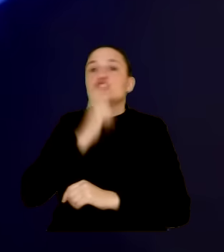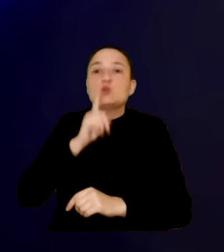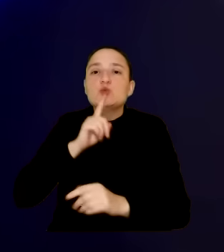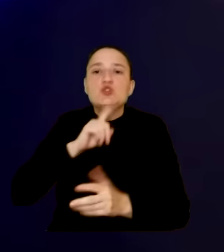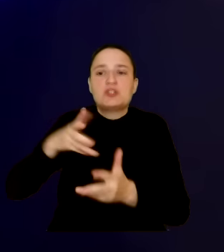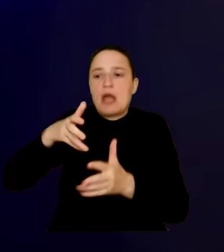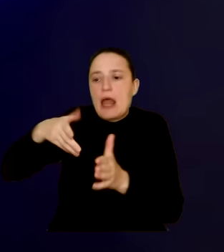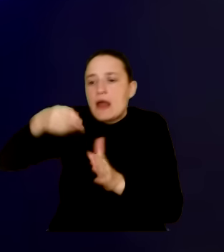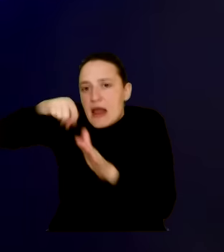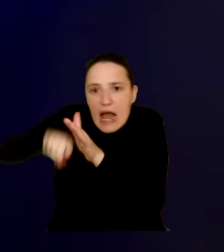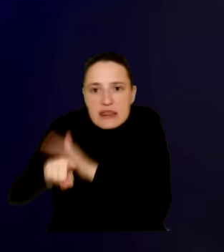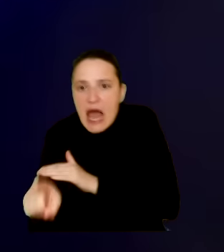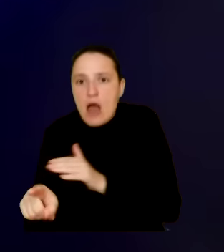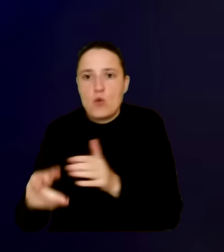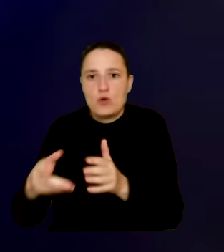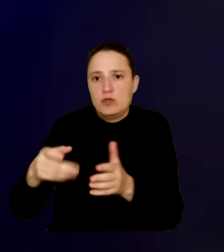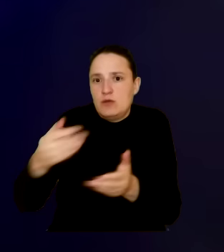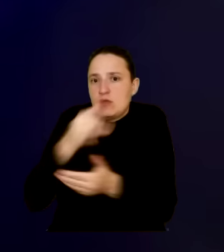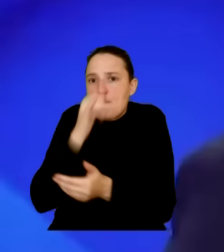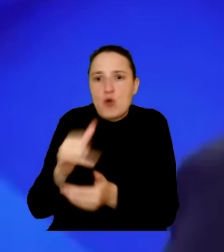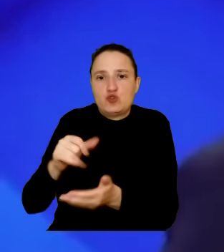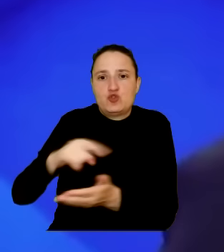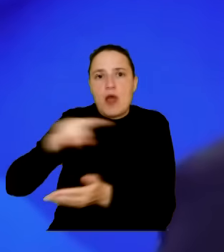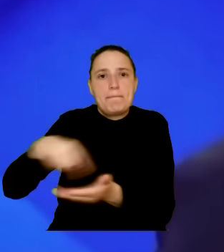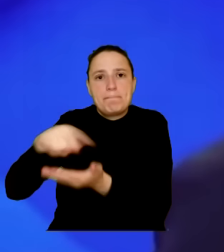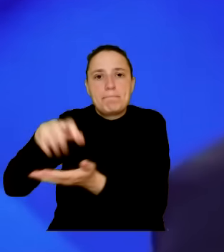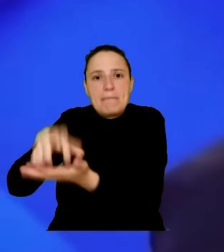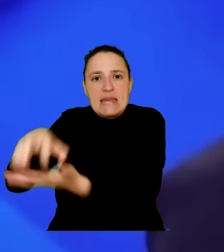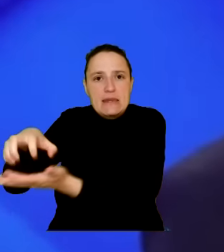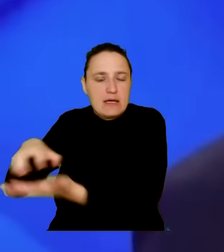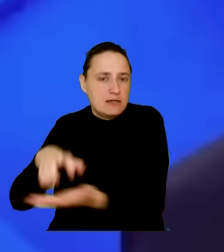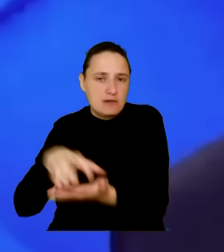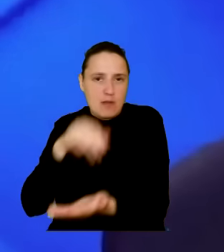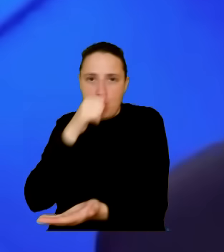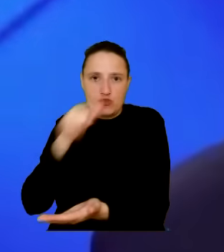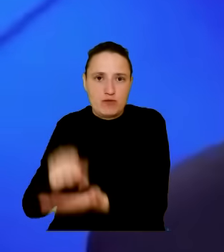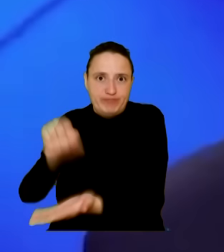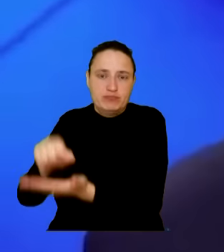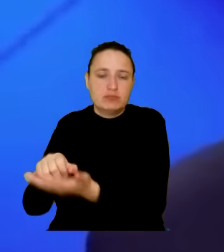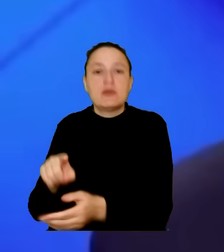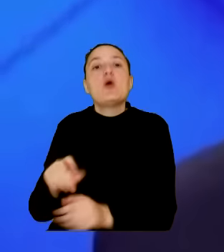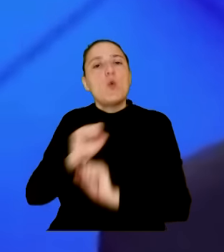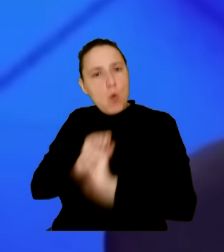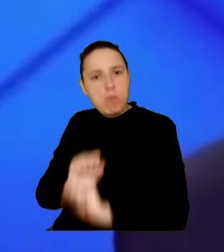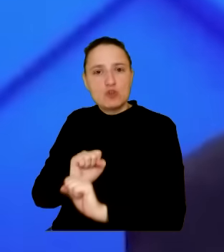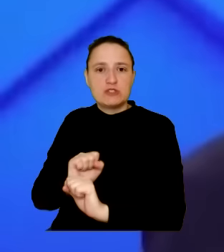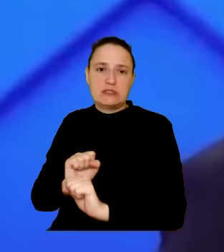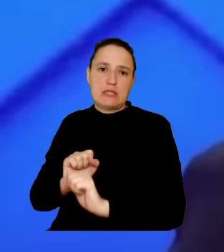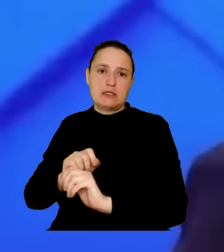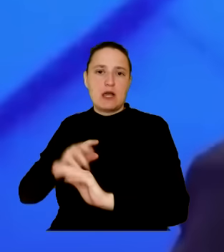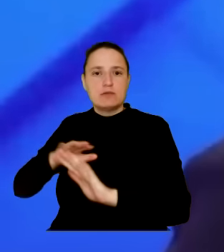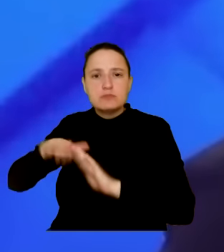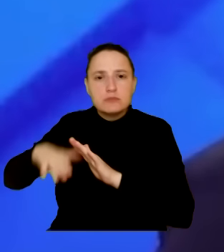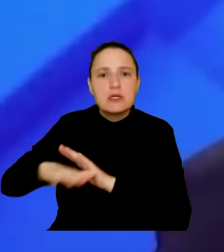okopów? Zaminować się przecież granicy nie da. Umocnień. Chodzi o to, żeby powstały zapory takie o